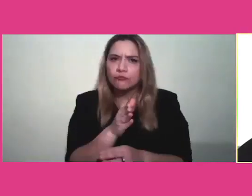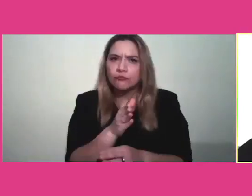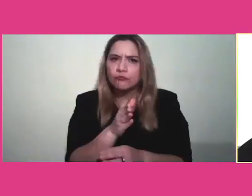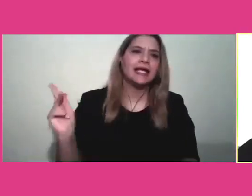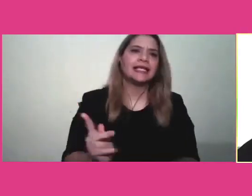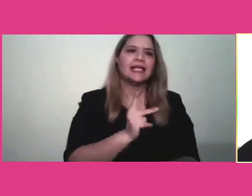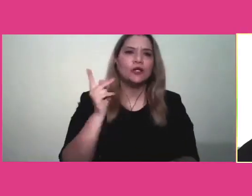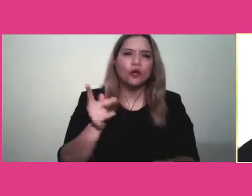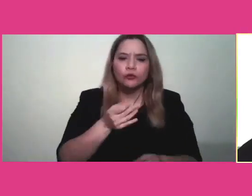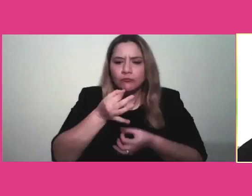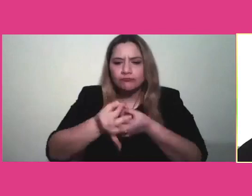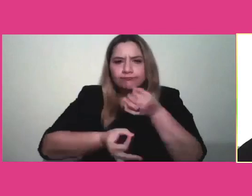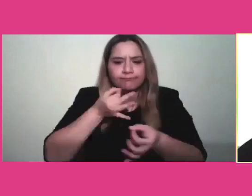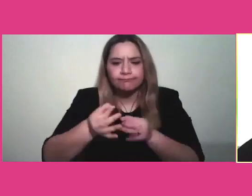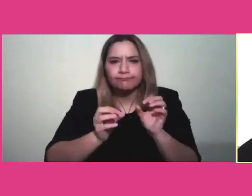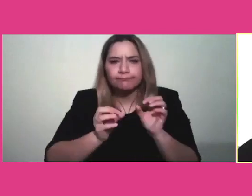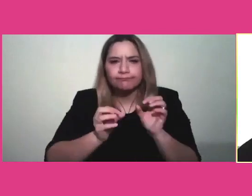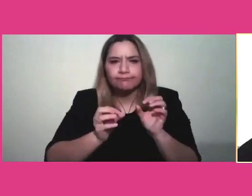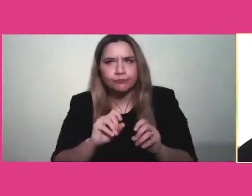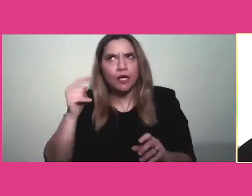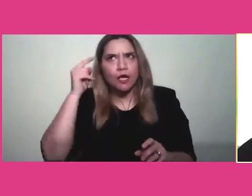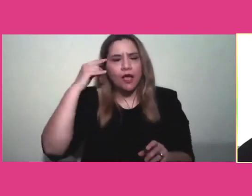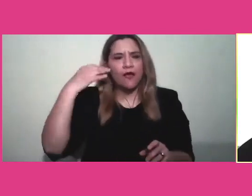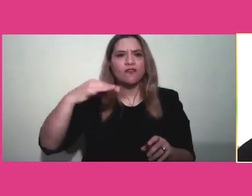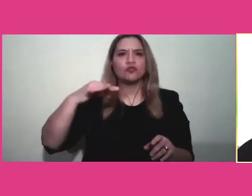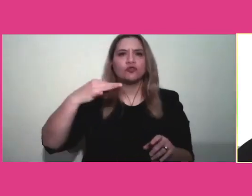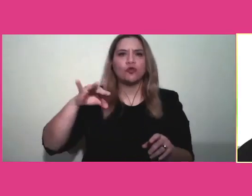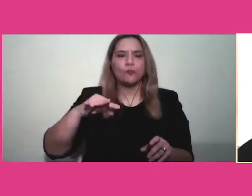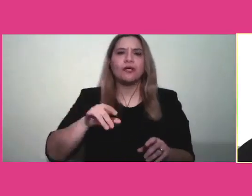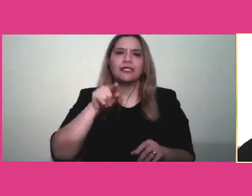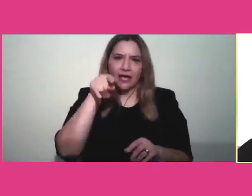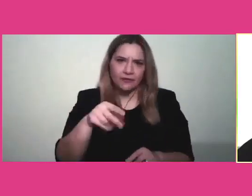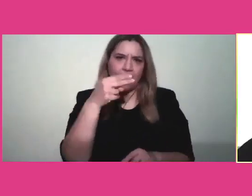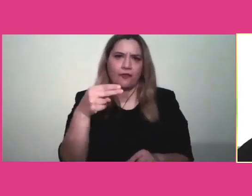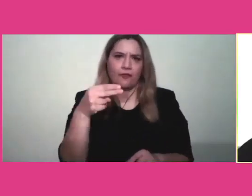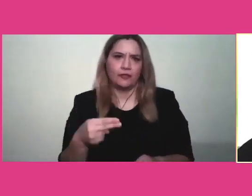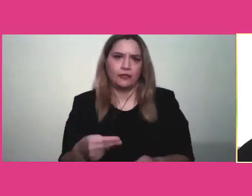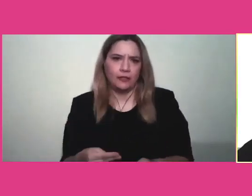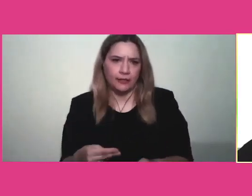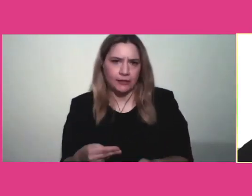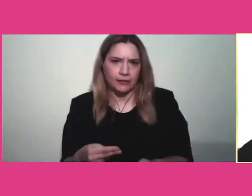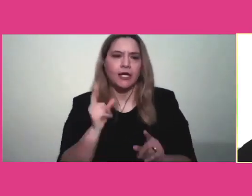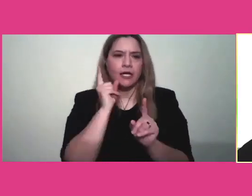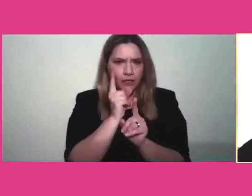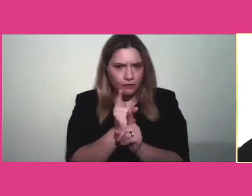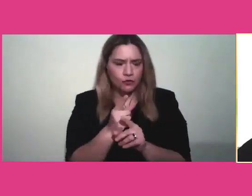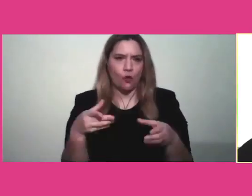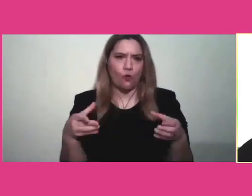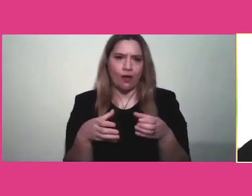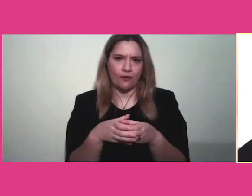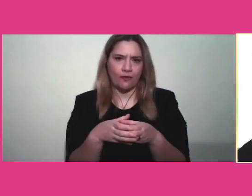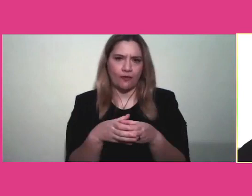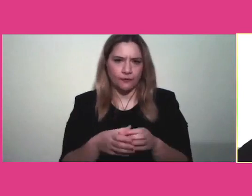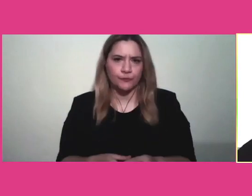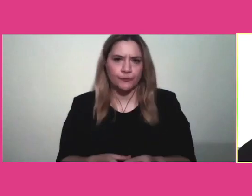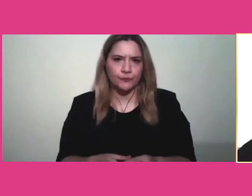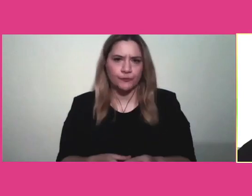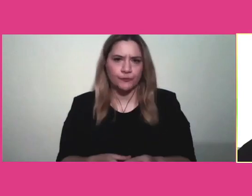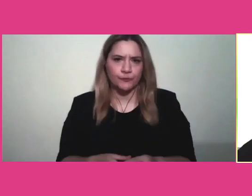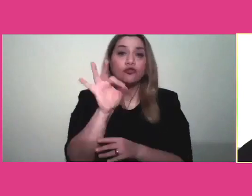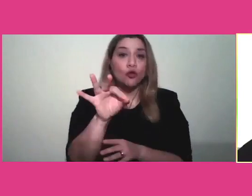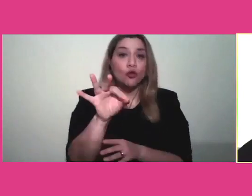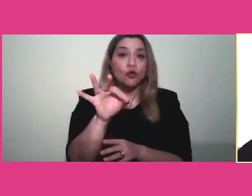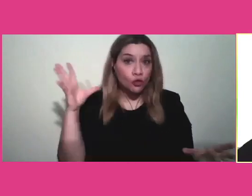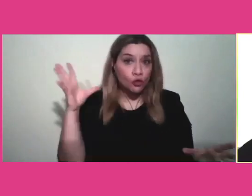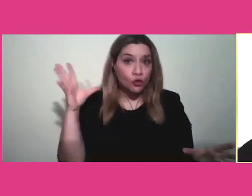για να ευαισθητοποιήσουμε το κοινό απέναντι στα ζητήματα των συγκεκριμένων ομάδων. Για να τα πετύχουμε ασφαλώς